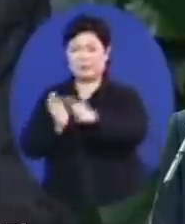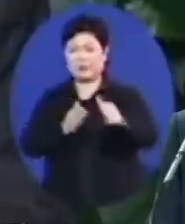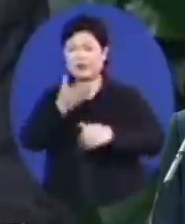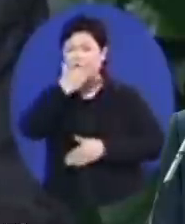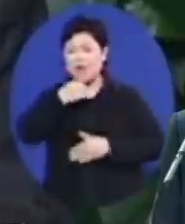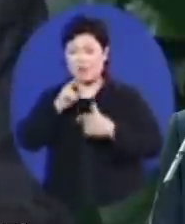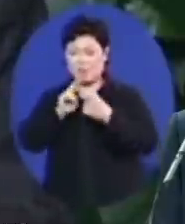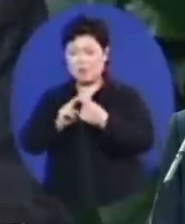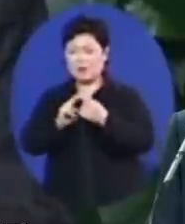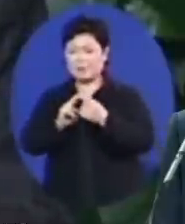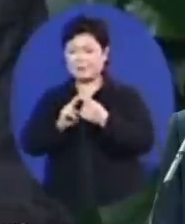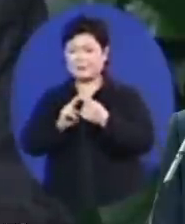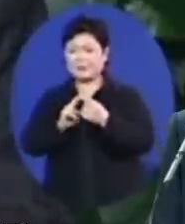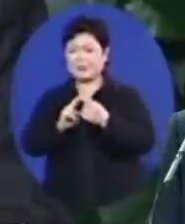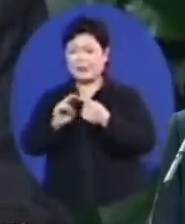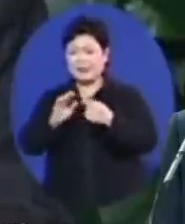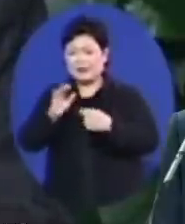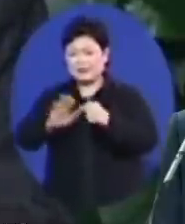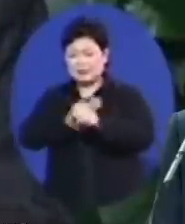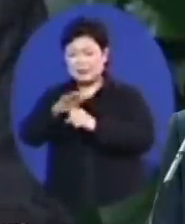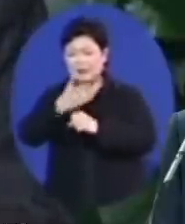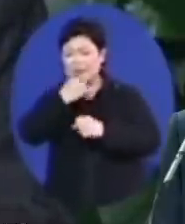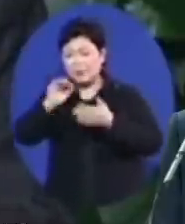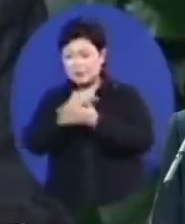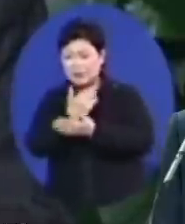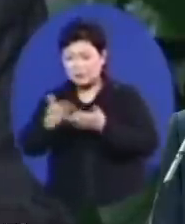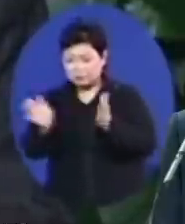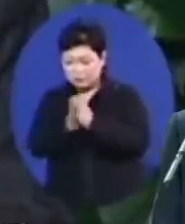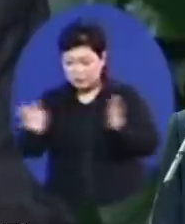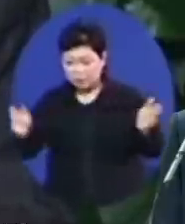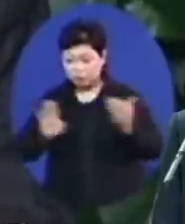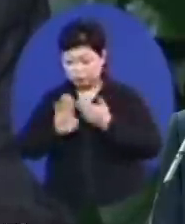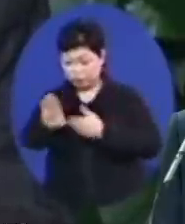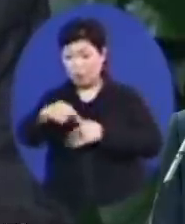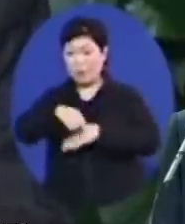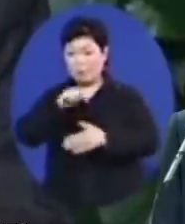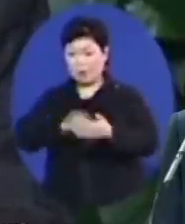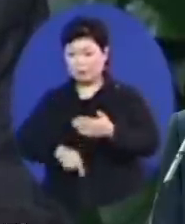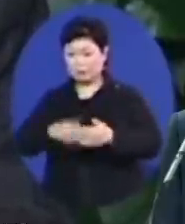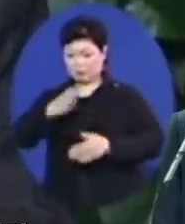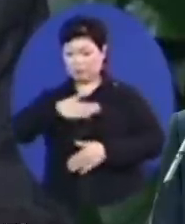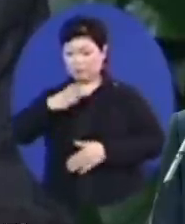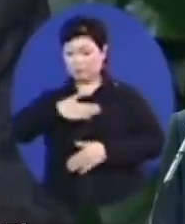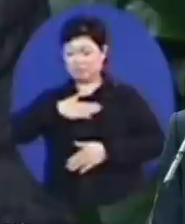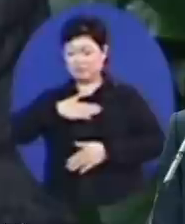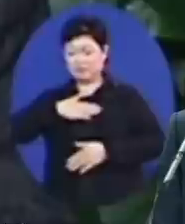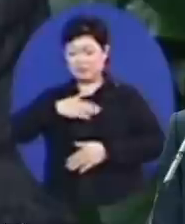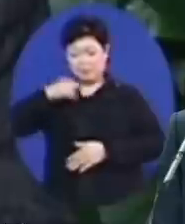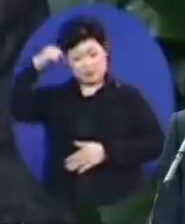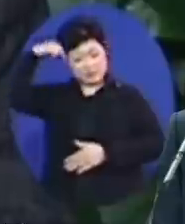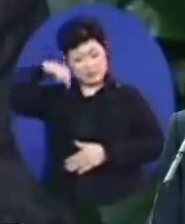행복과 사랑 나누기 운동을 시작하고 난 다음부터 마음속에 절실히 느끼는 것은